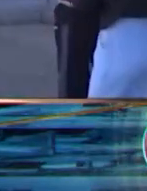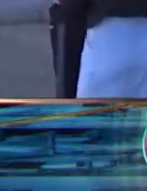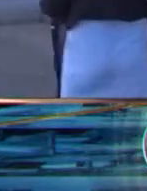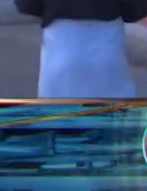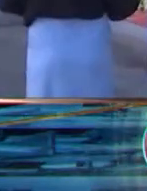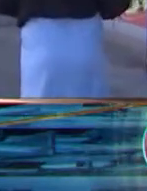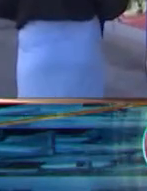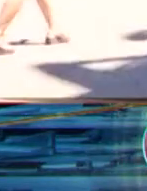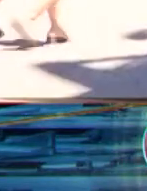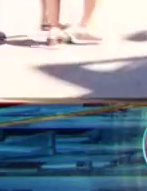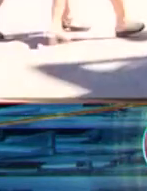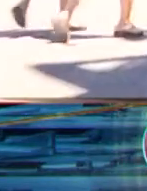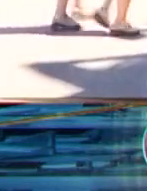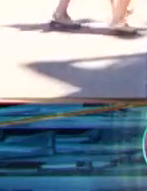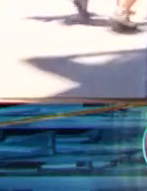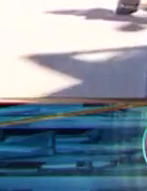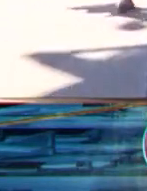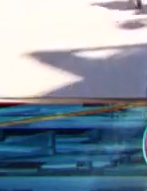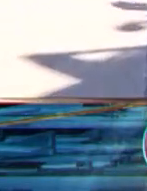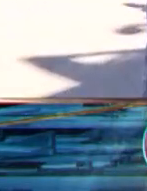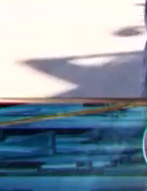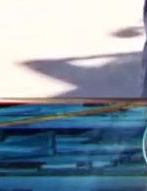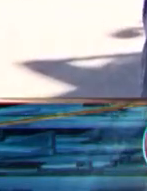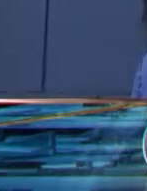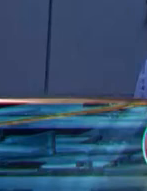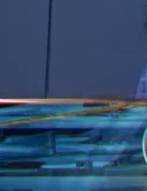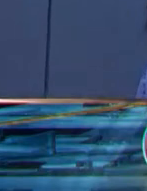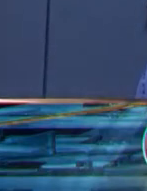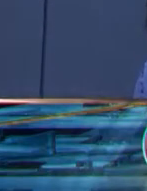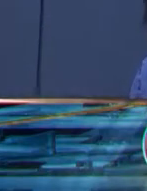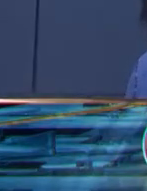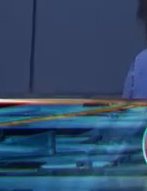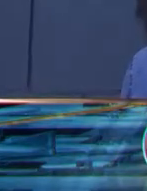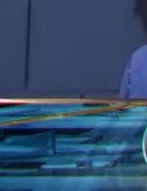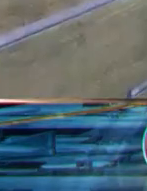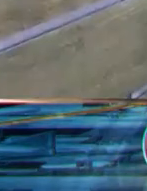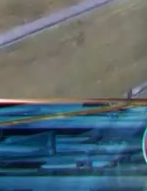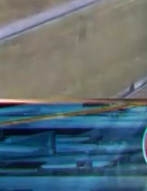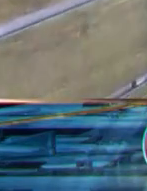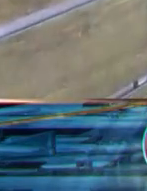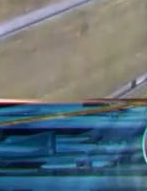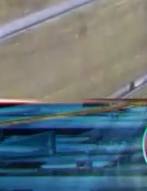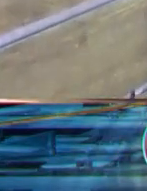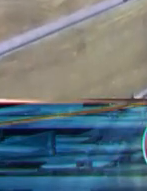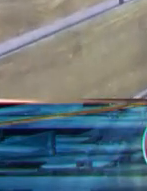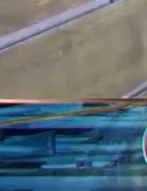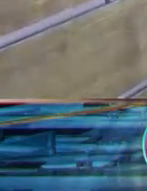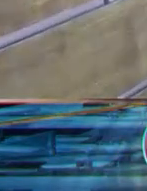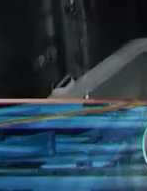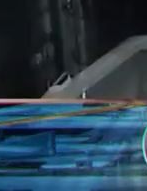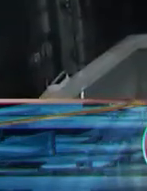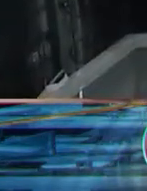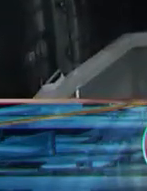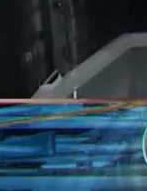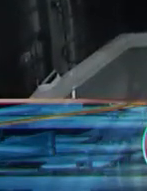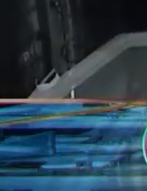Карантин не соблюдается. Всего за один день специальная мониторинговая группа выявила порядка 30 нарушений санитарно-эпидемиологических норм. И это